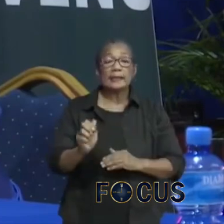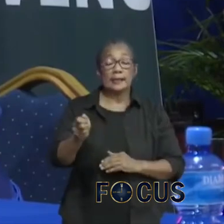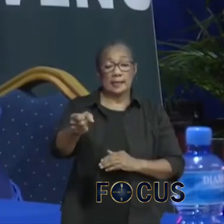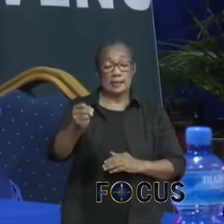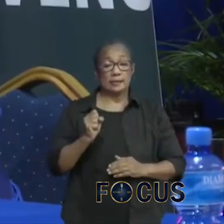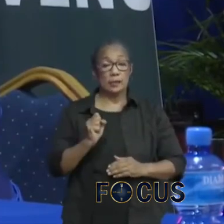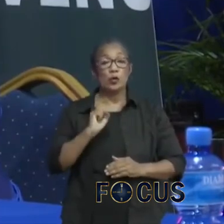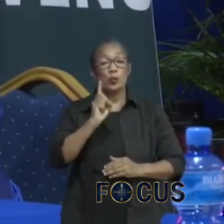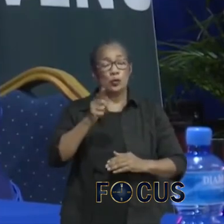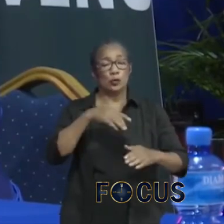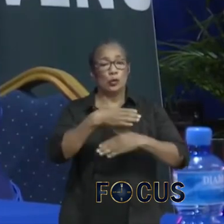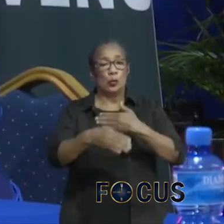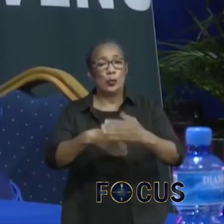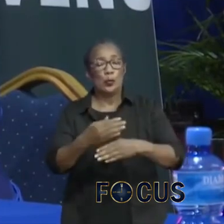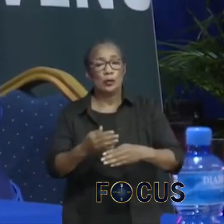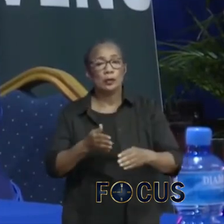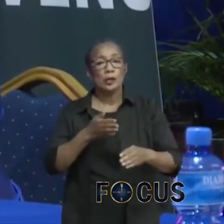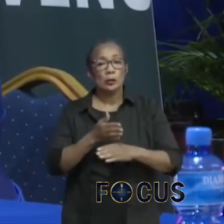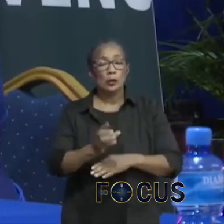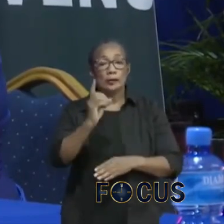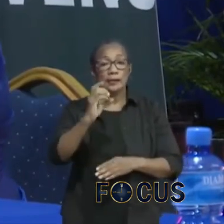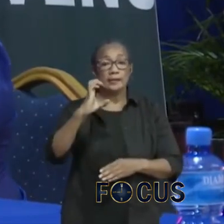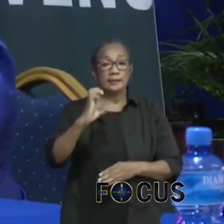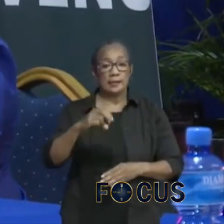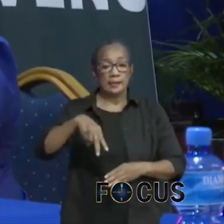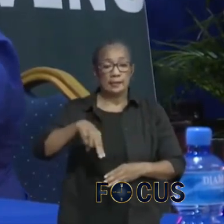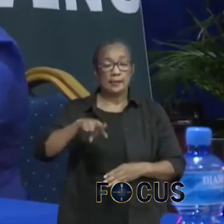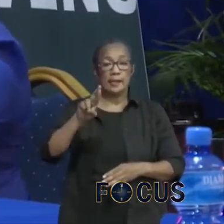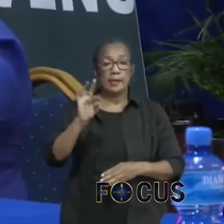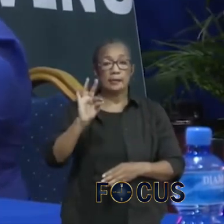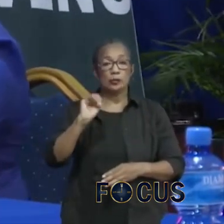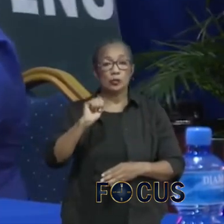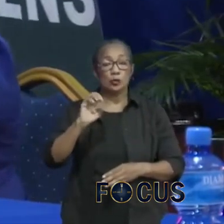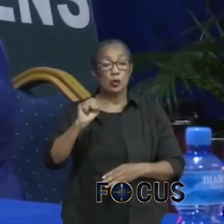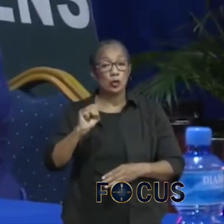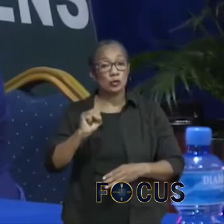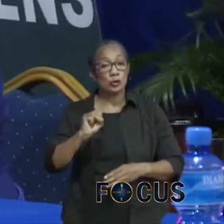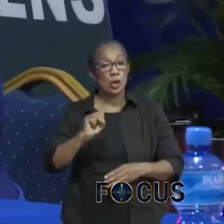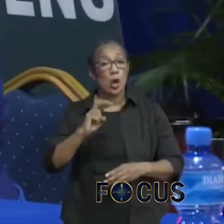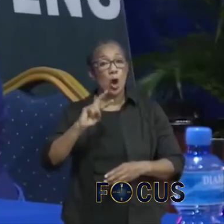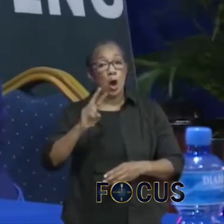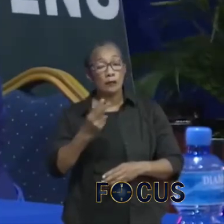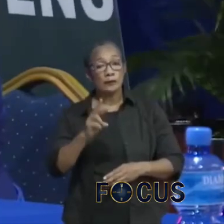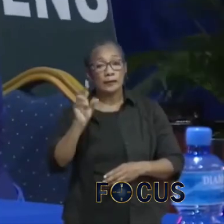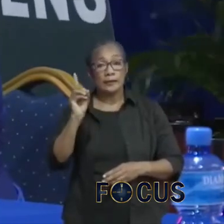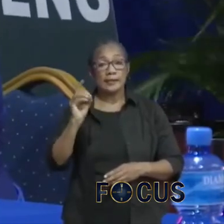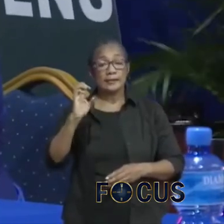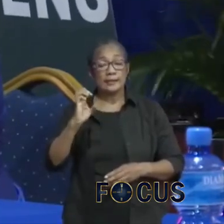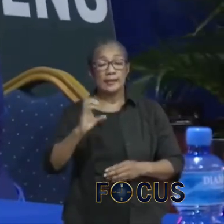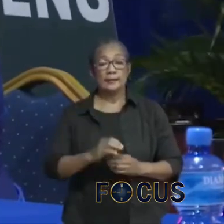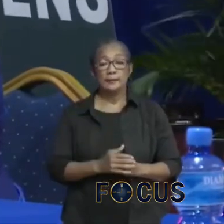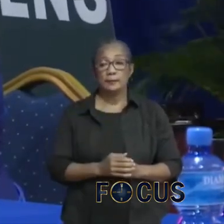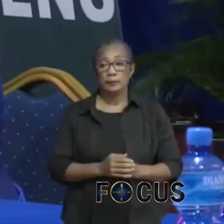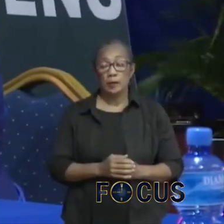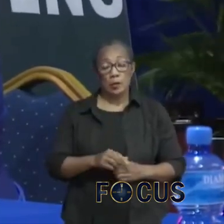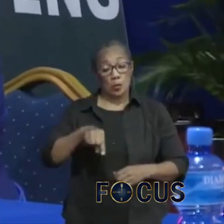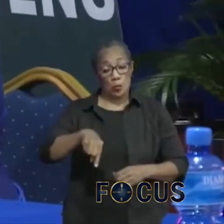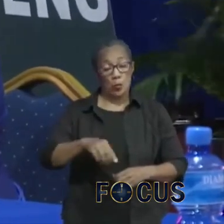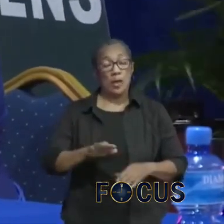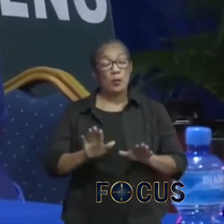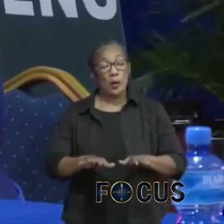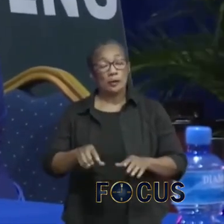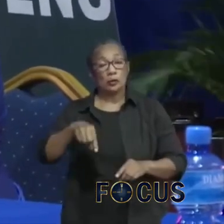zal plaatsvinden door DC Nerkes of de DC en de Gaming Board. We wachten dus